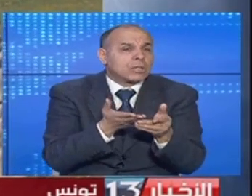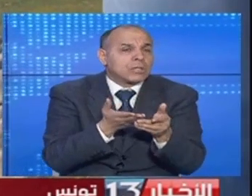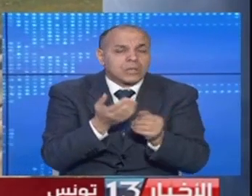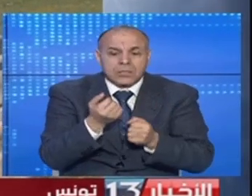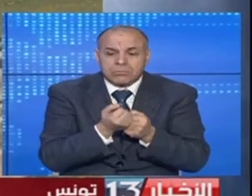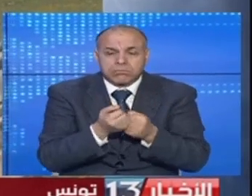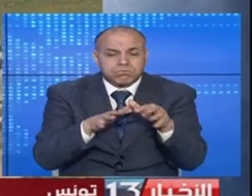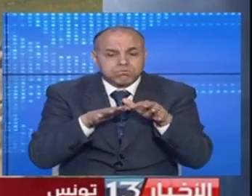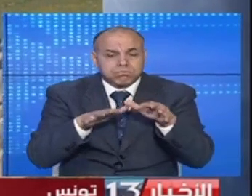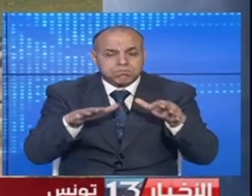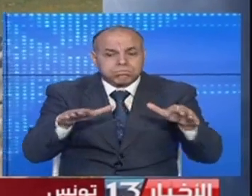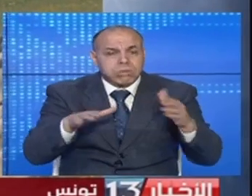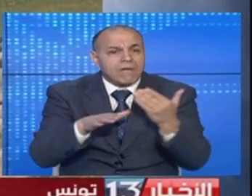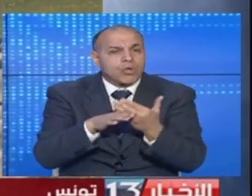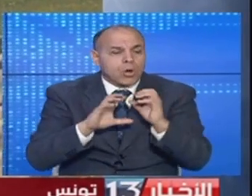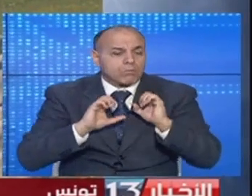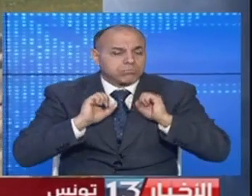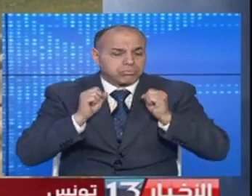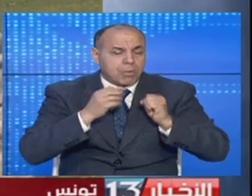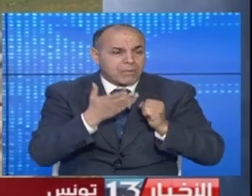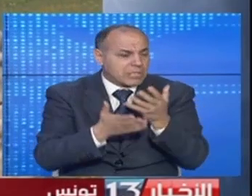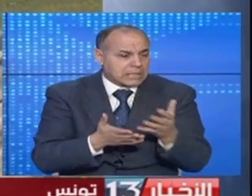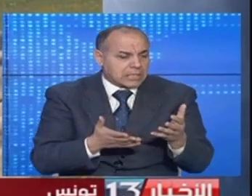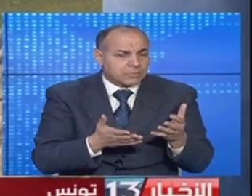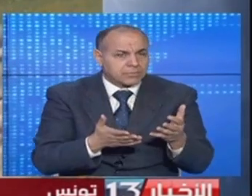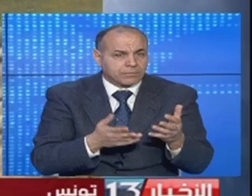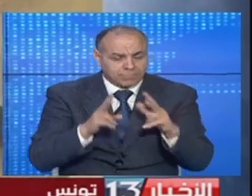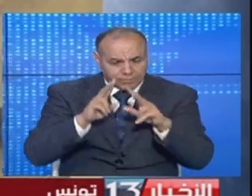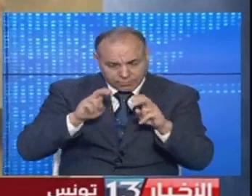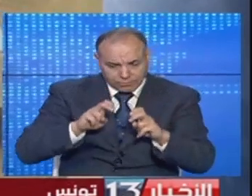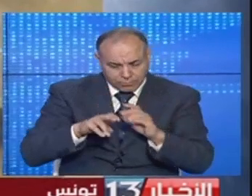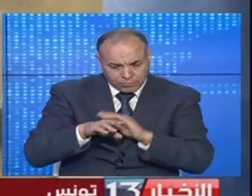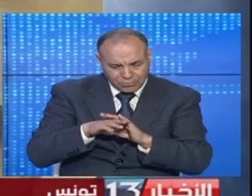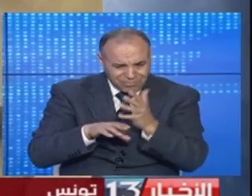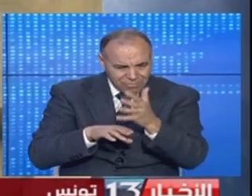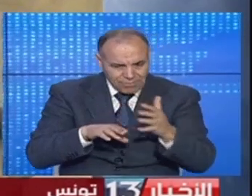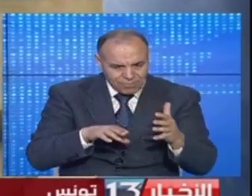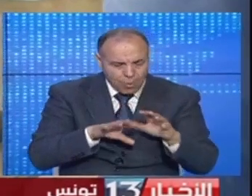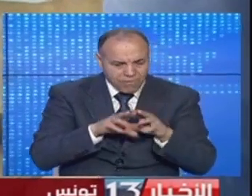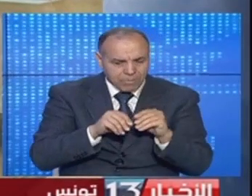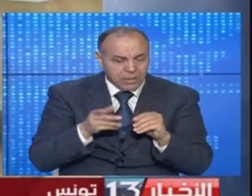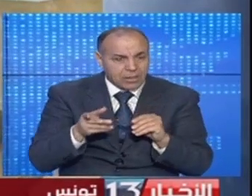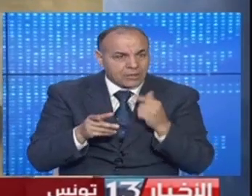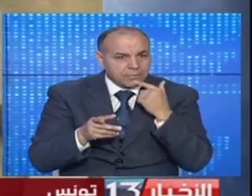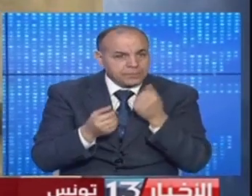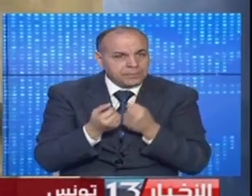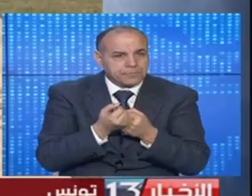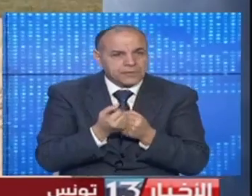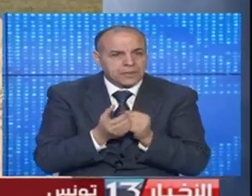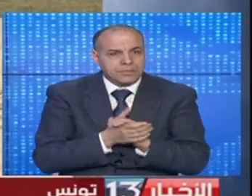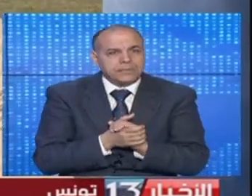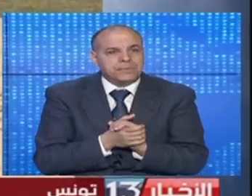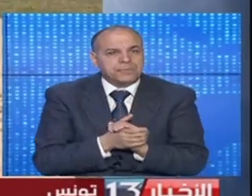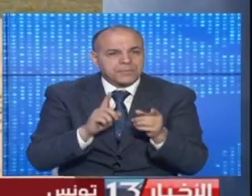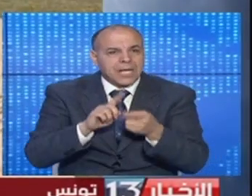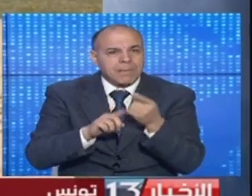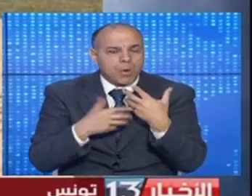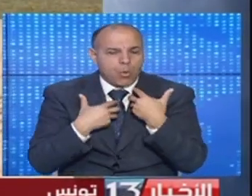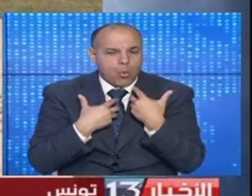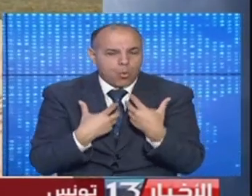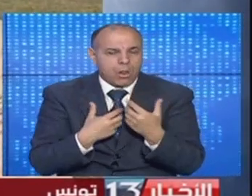لانتشار المدرسيه الذي يعرفه الباحث في مجال الطفوله والاسر ابراهيم اريحه اهم المظاهر